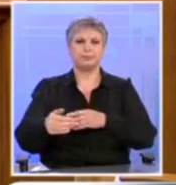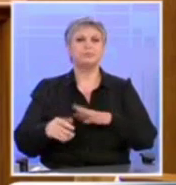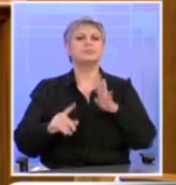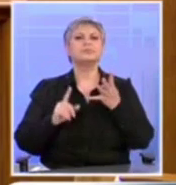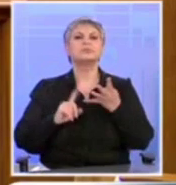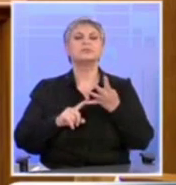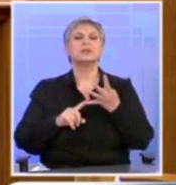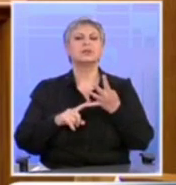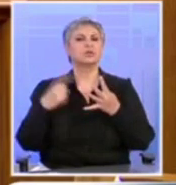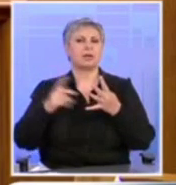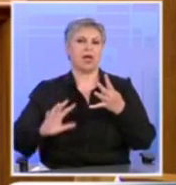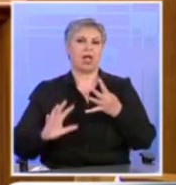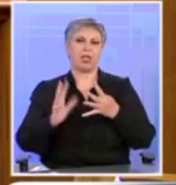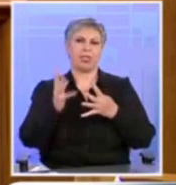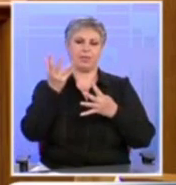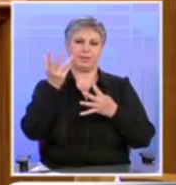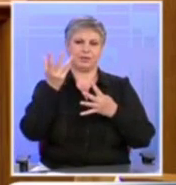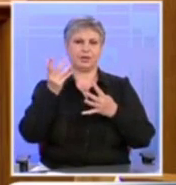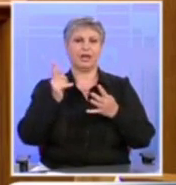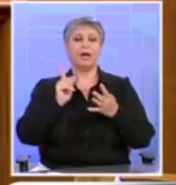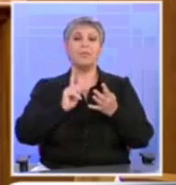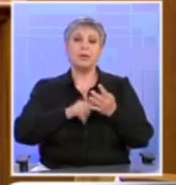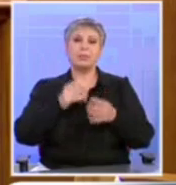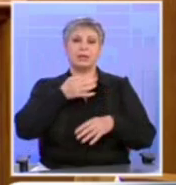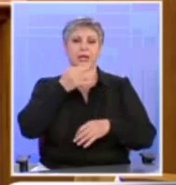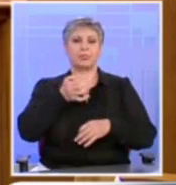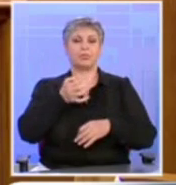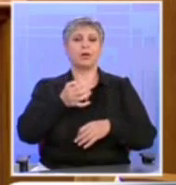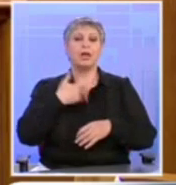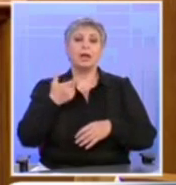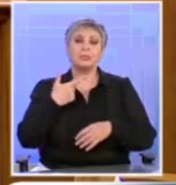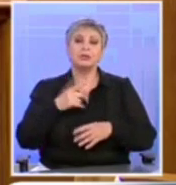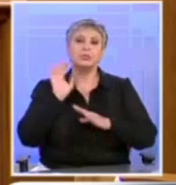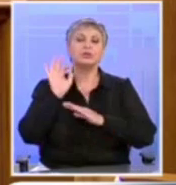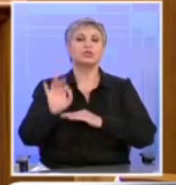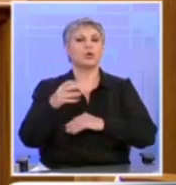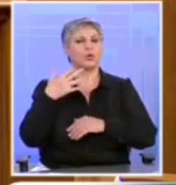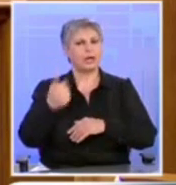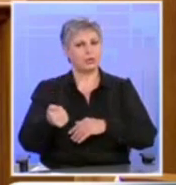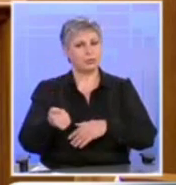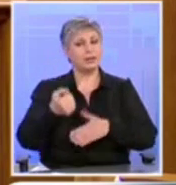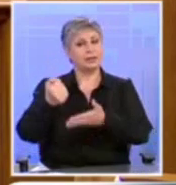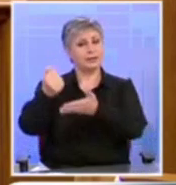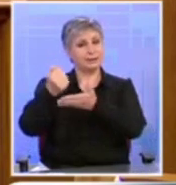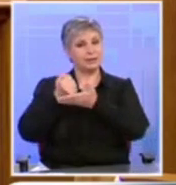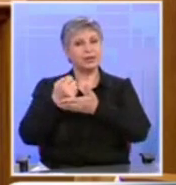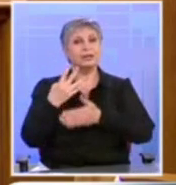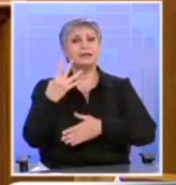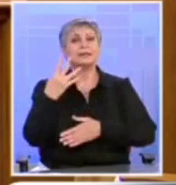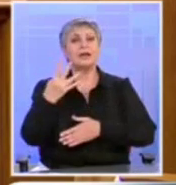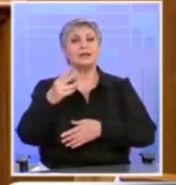Εδώ θα πρέπει να σημειώσουμε ότι σκοπεύουμε να πάρουμε τουλάχιστον 4 δις, δηλαδή είναι